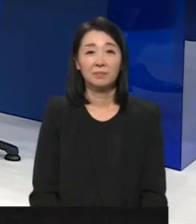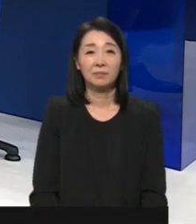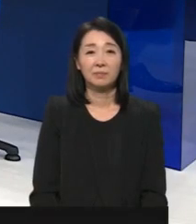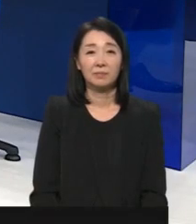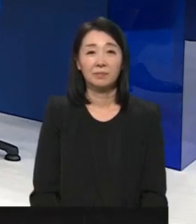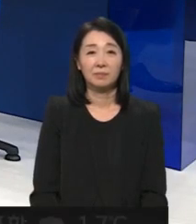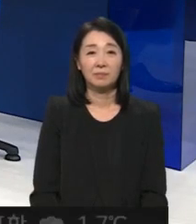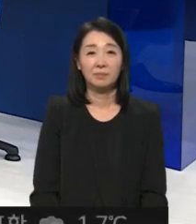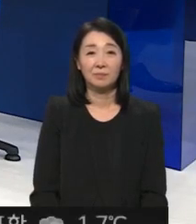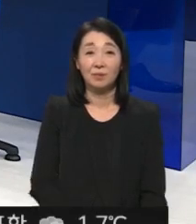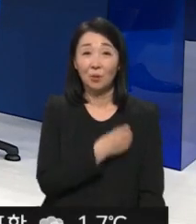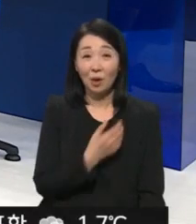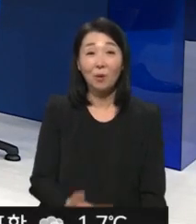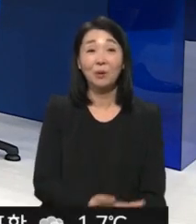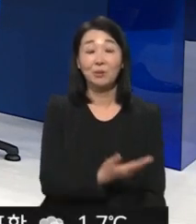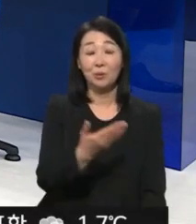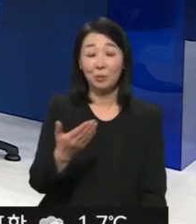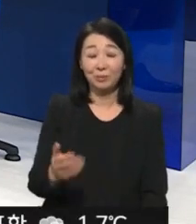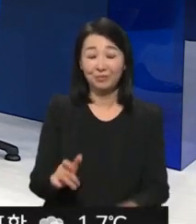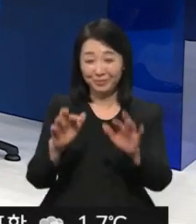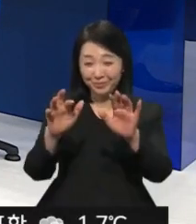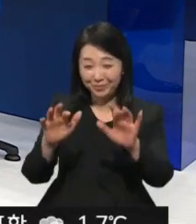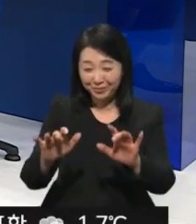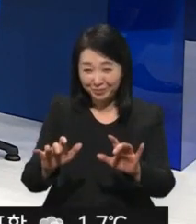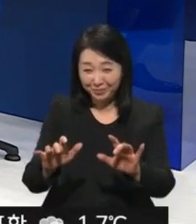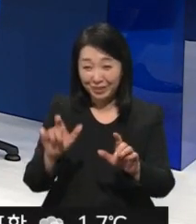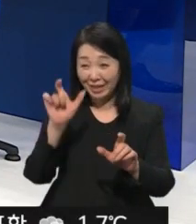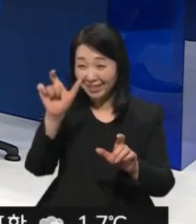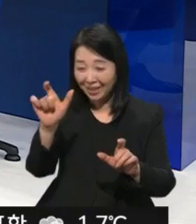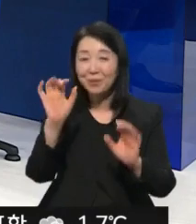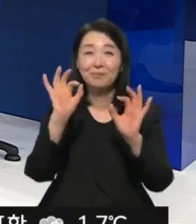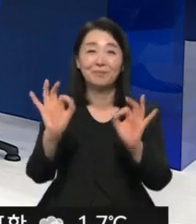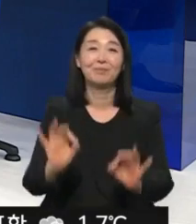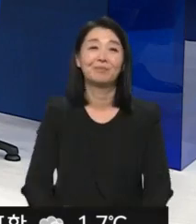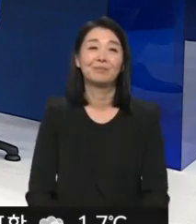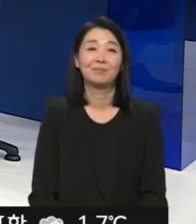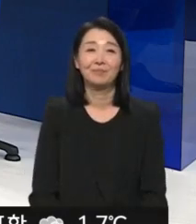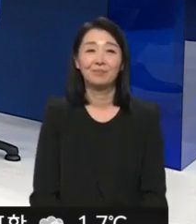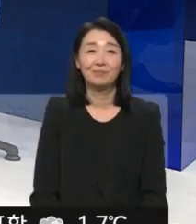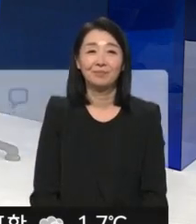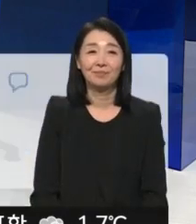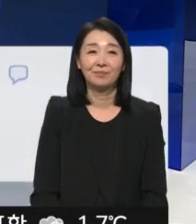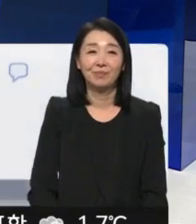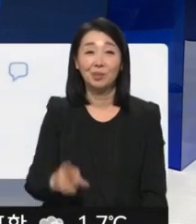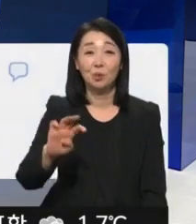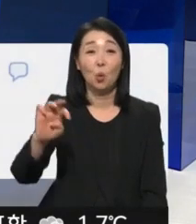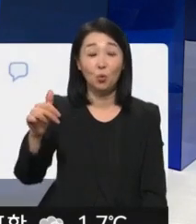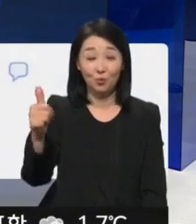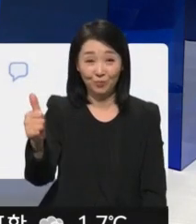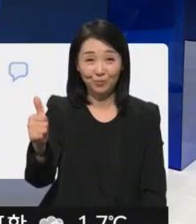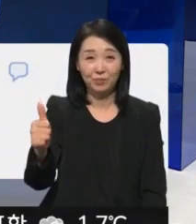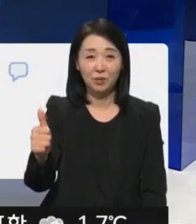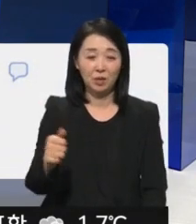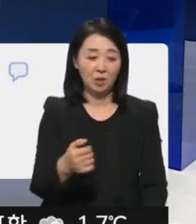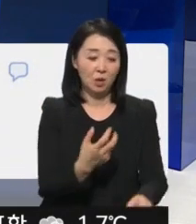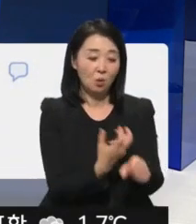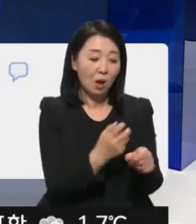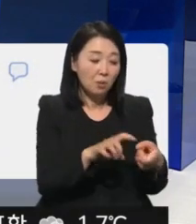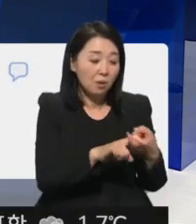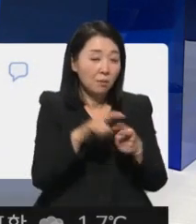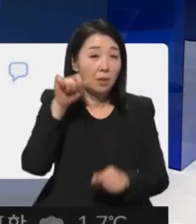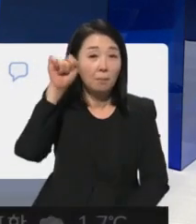네, 이어서 정회원분들께서 실시간으로 올려주신 댓글들 함께 살펴보겠습니다. 먼저 동훈윤님, 화물연대